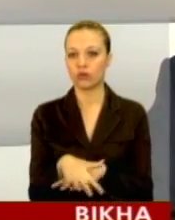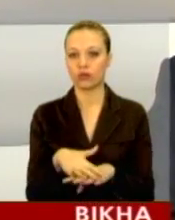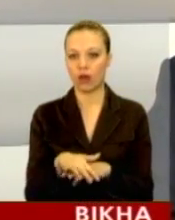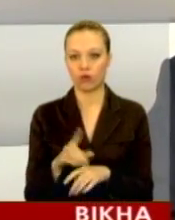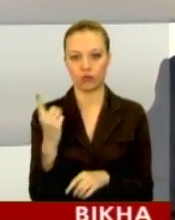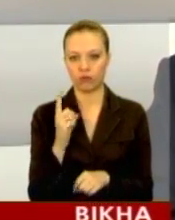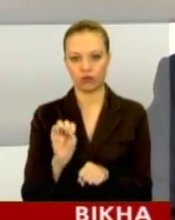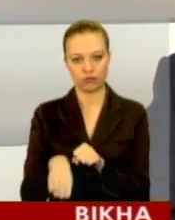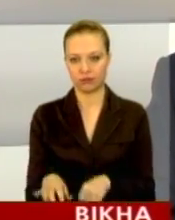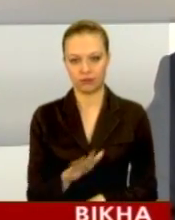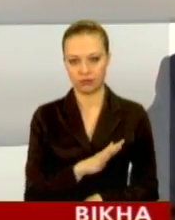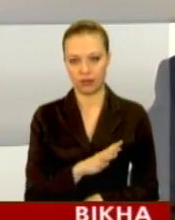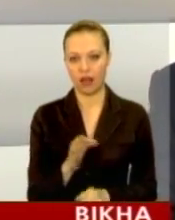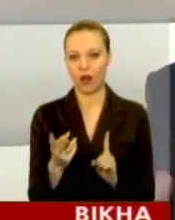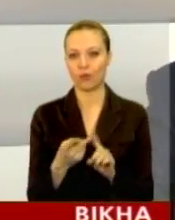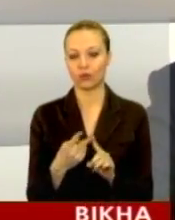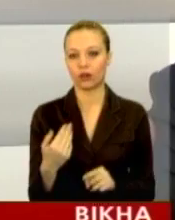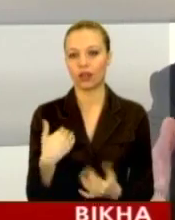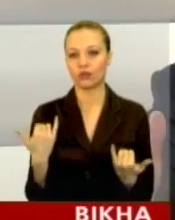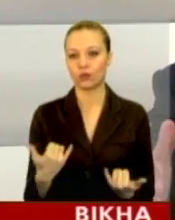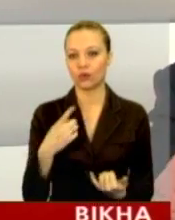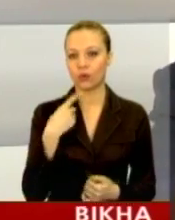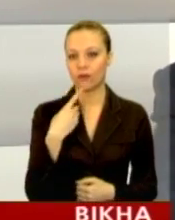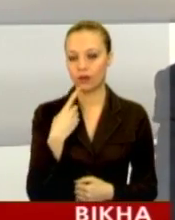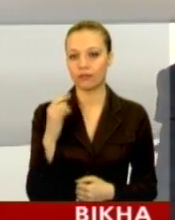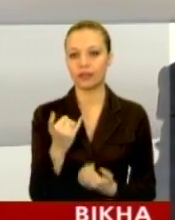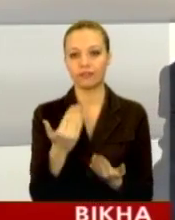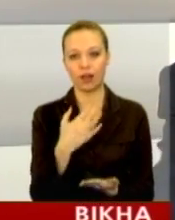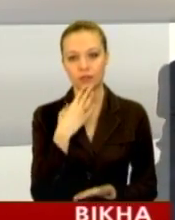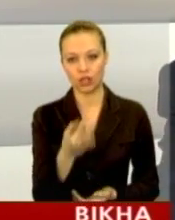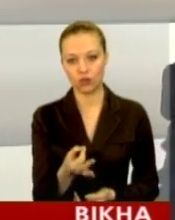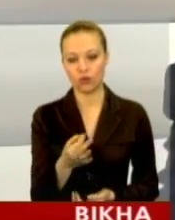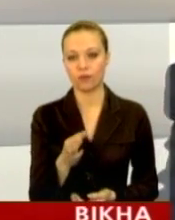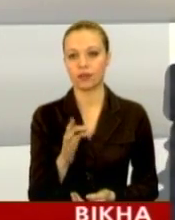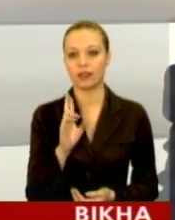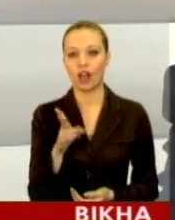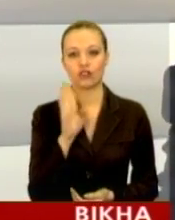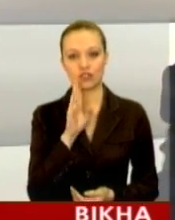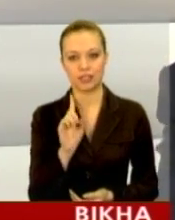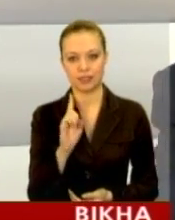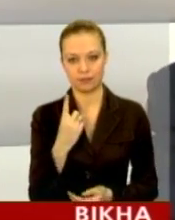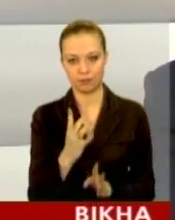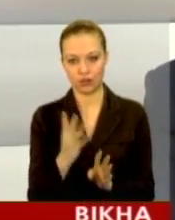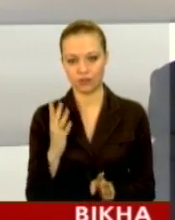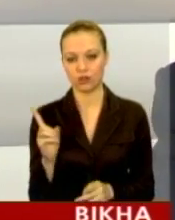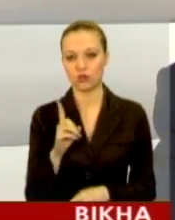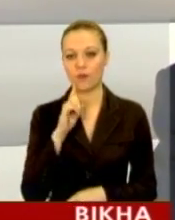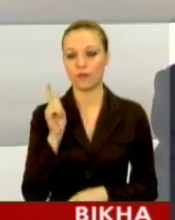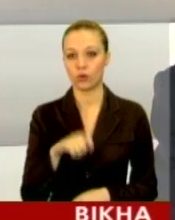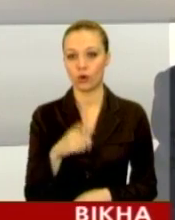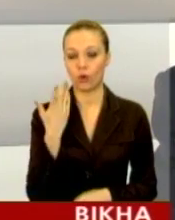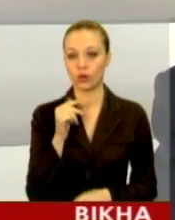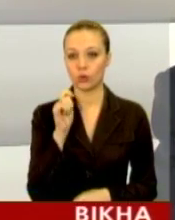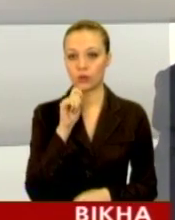нездоланний, по-перше. По-друге, я сьогодні говорив, і от вам скажу, як жінці, перш за все, коли б українські